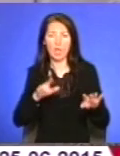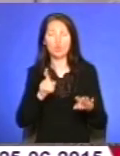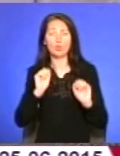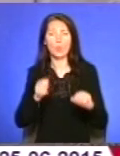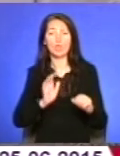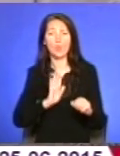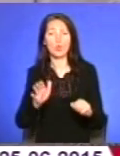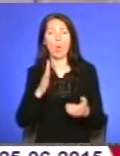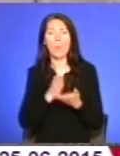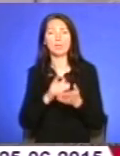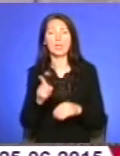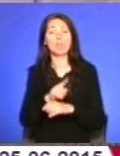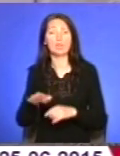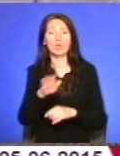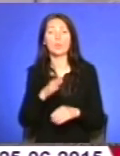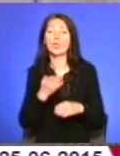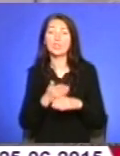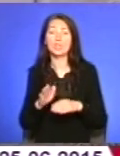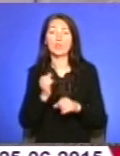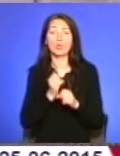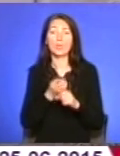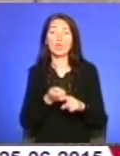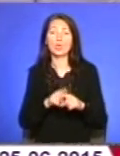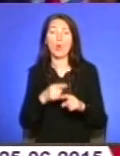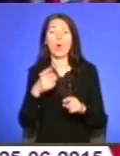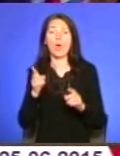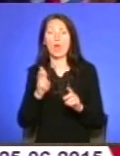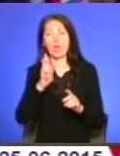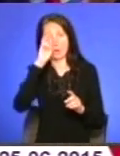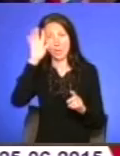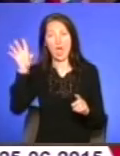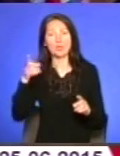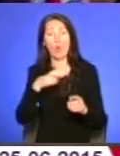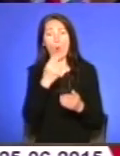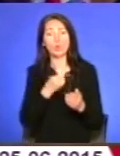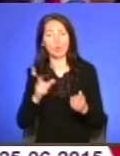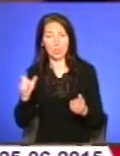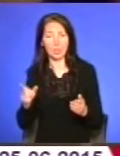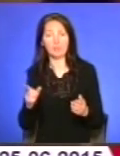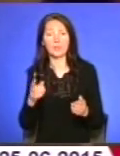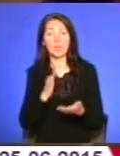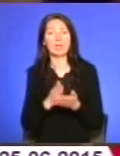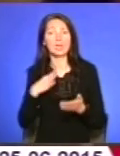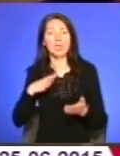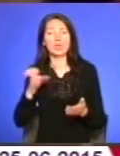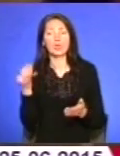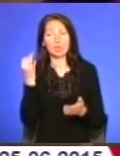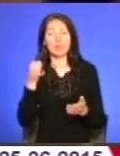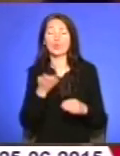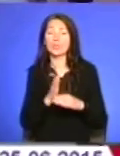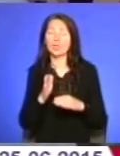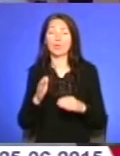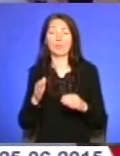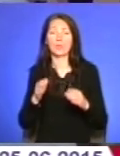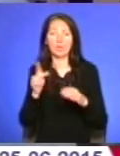мати на Тернопільщині частку робіт цього геніального художника. Є надія, що історичну частину Тернополя збережуть, а палац Бадені, що